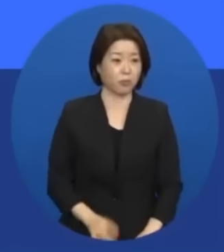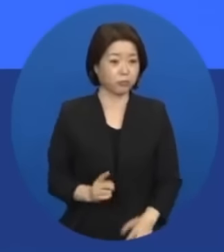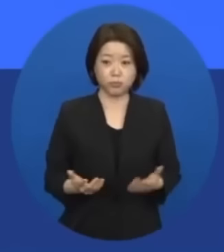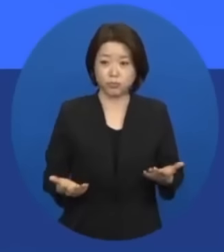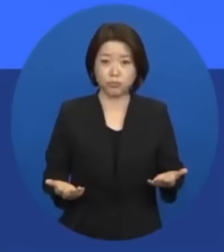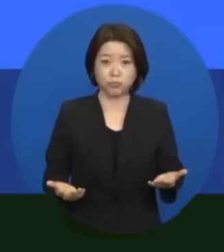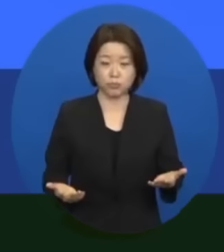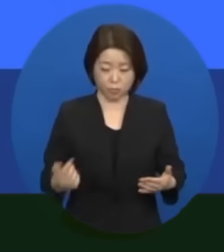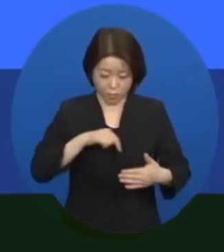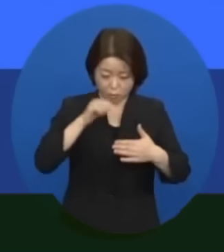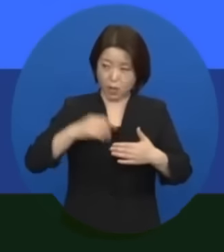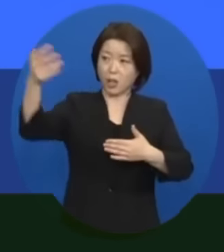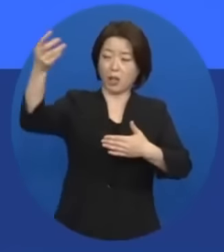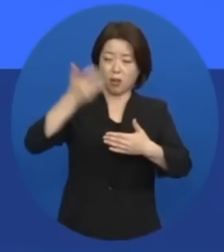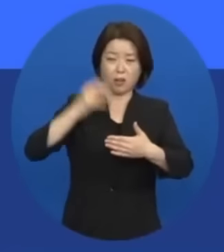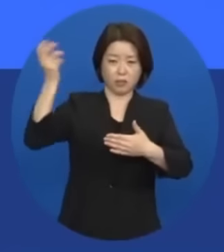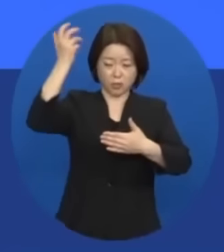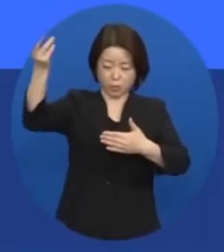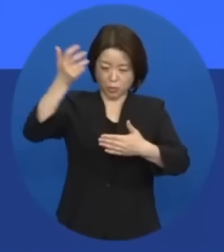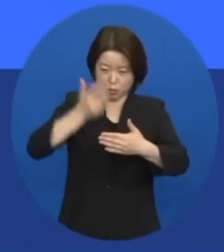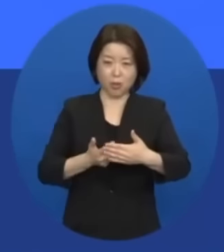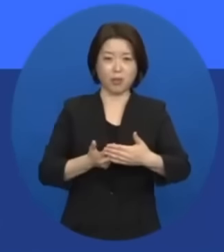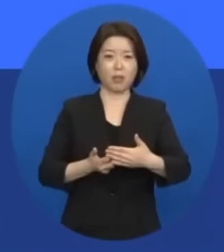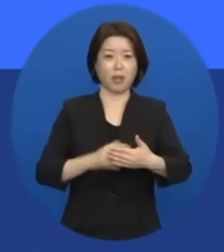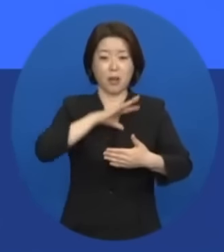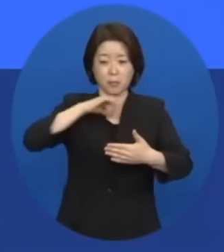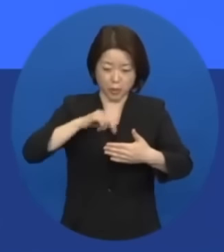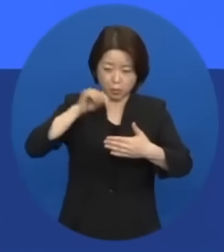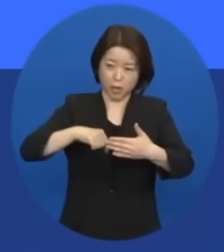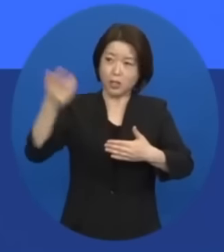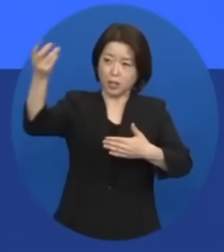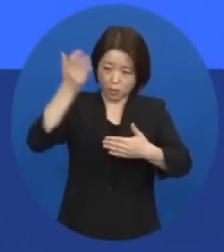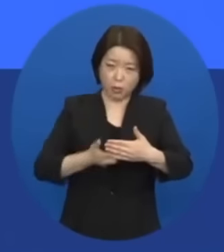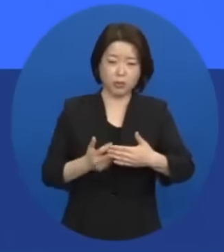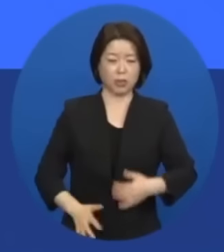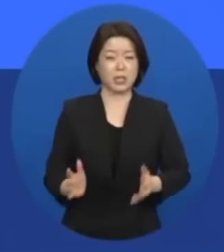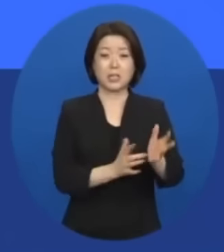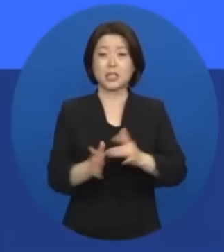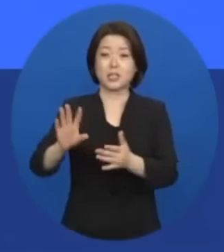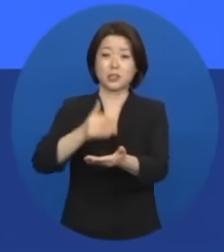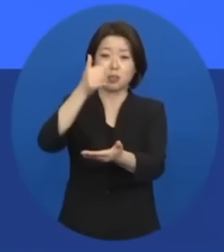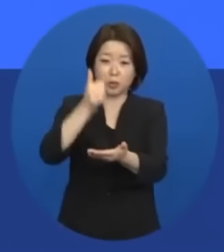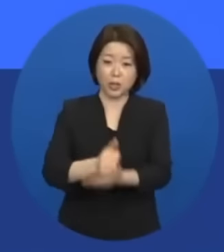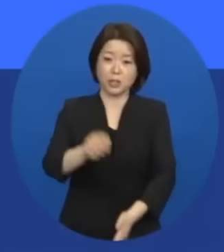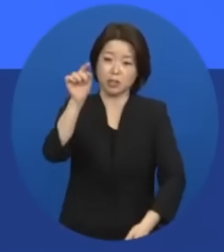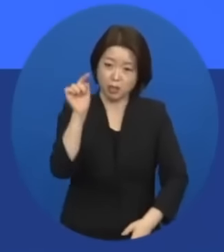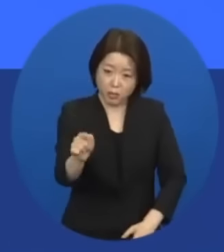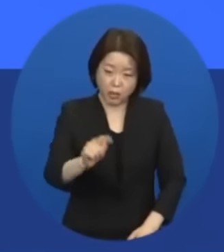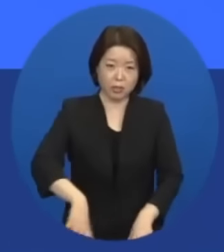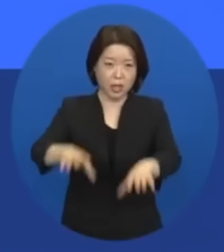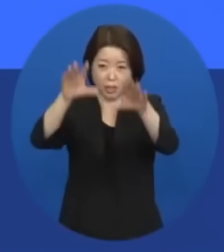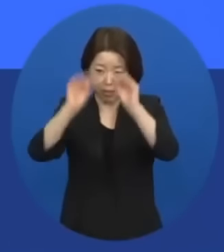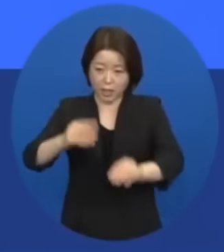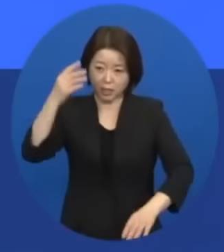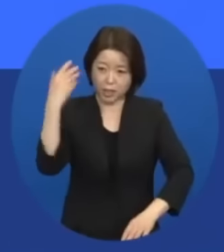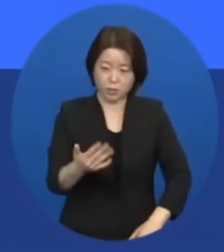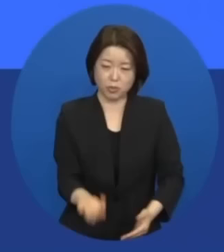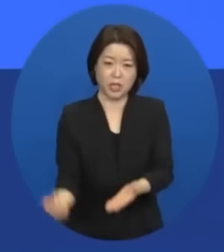계셔 성령으로 계시잖아 성령으로 성령으로 예수 그리스도께서 너를 낮게 하시니